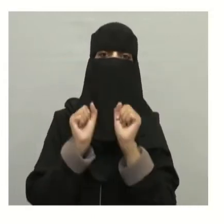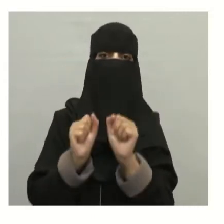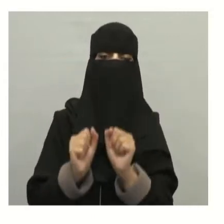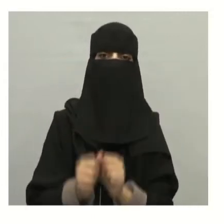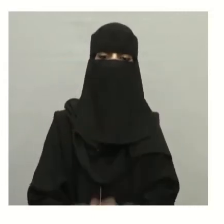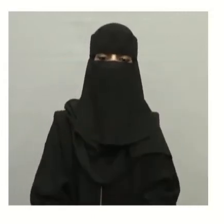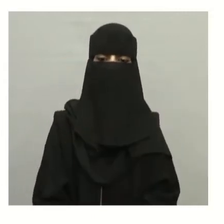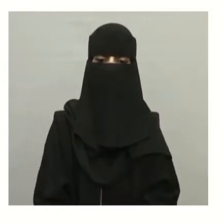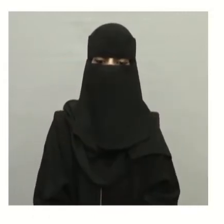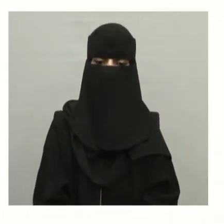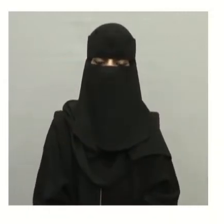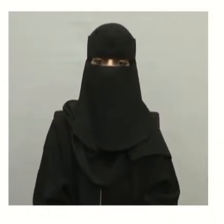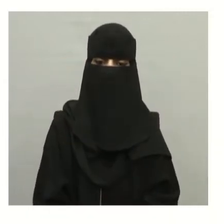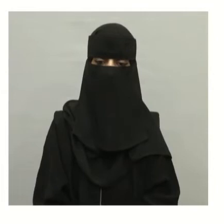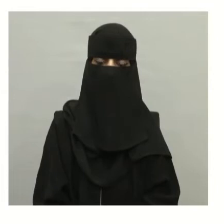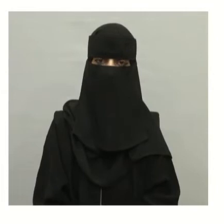الخاص بها.